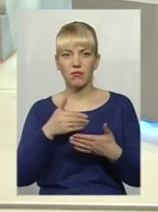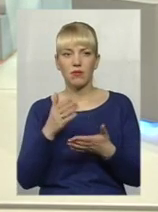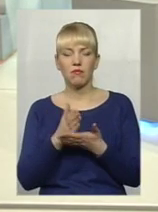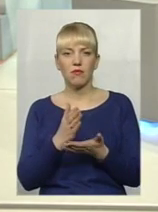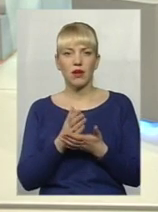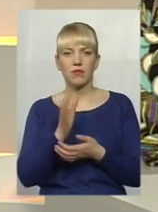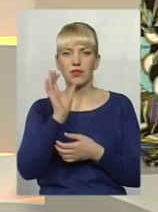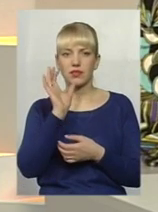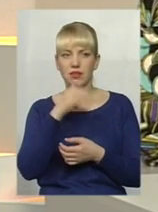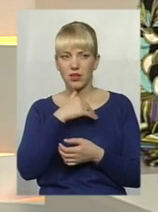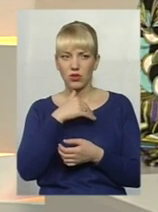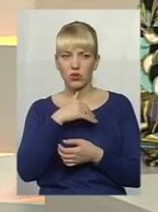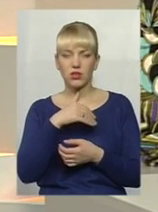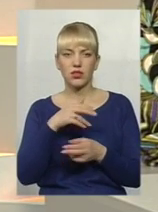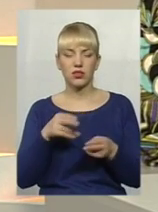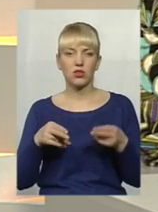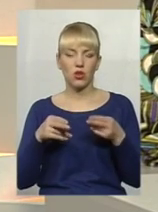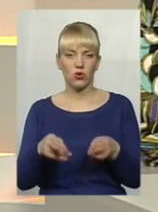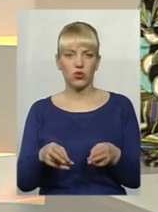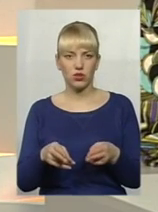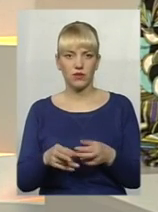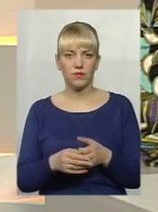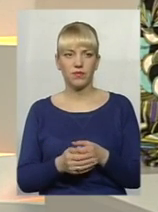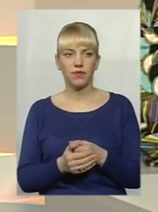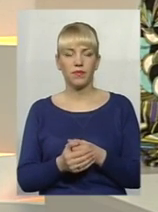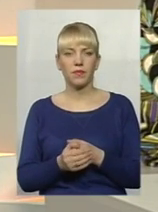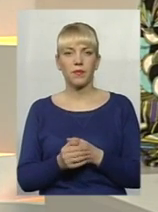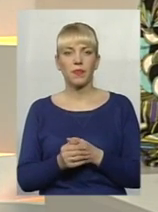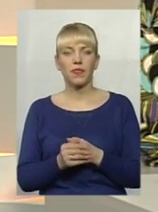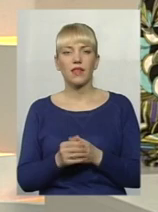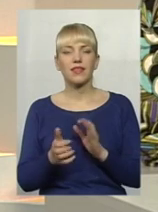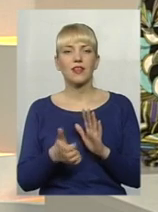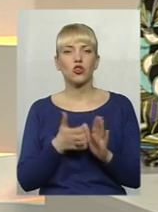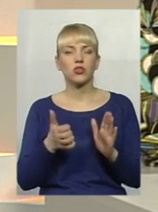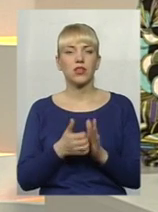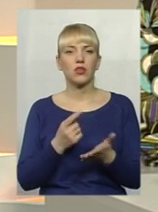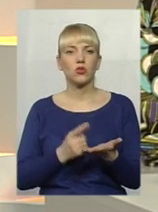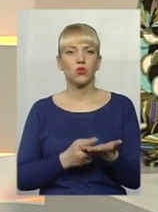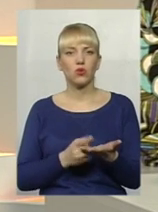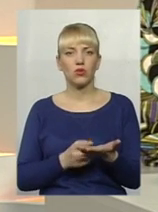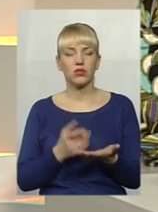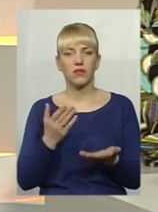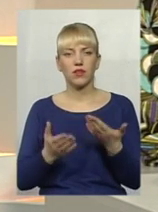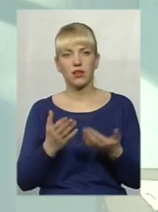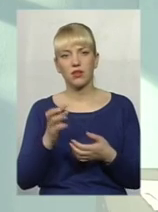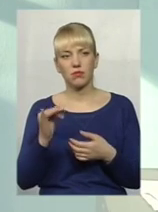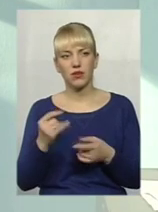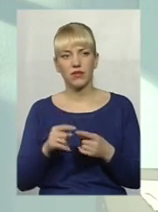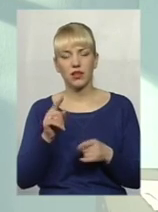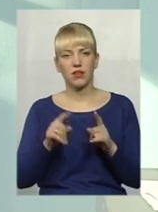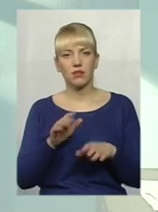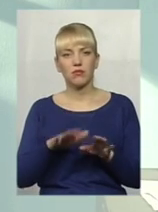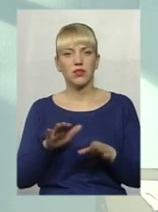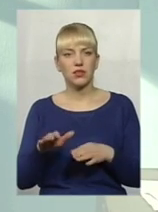досить серйозно. Це є серйозний злочин. Ну, напевне, немає достатніх доказів. Мабуть, якби, можливо, в деяких місцях треба